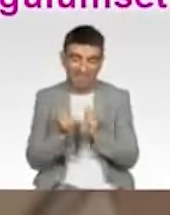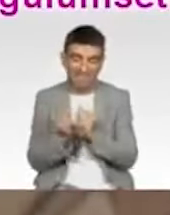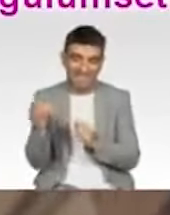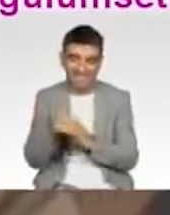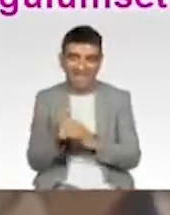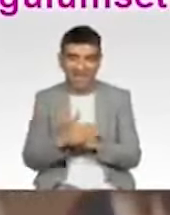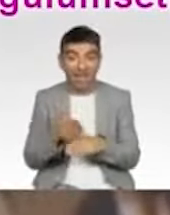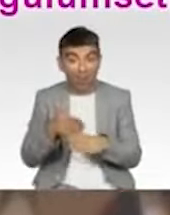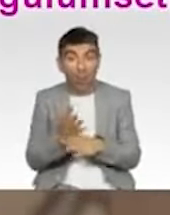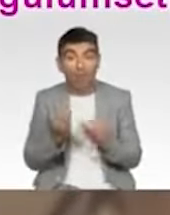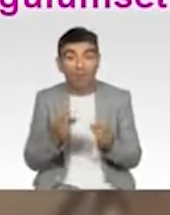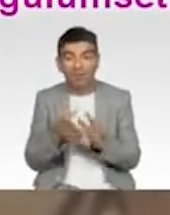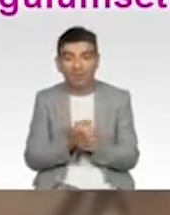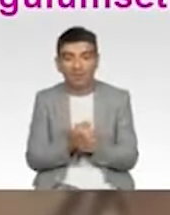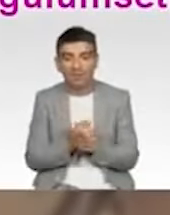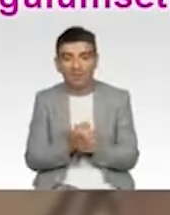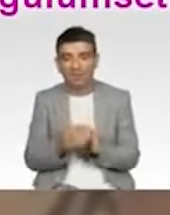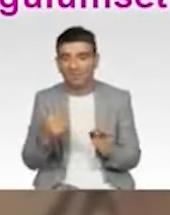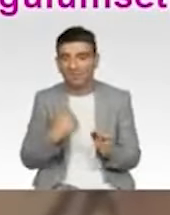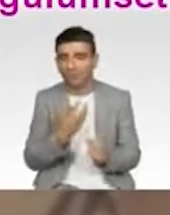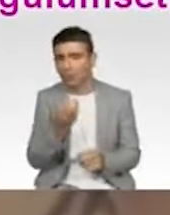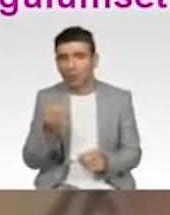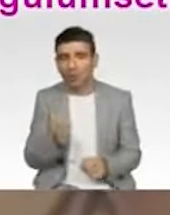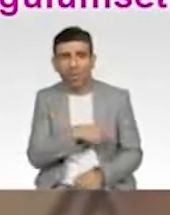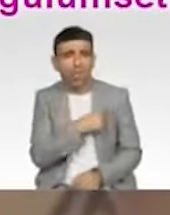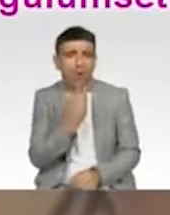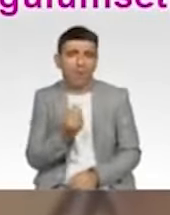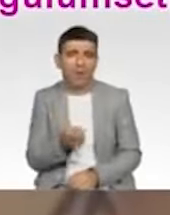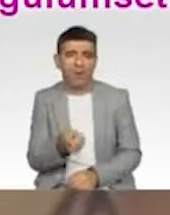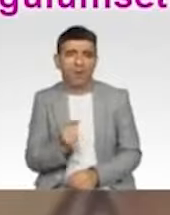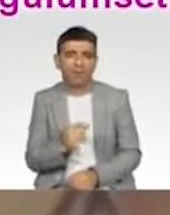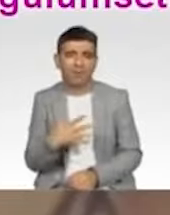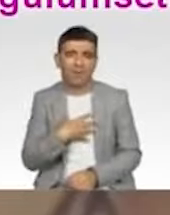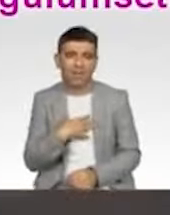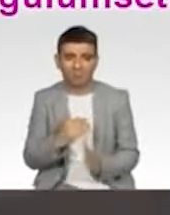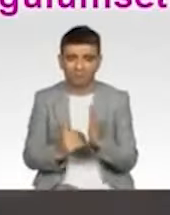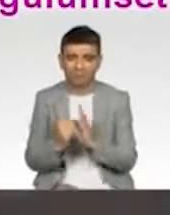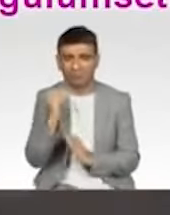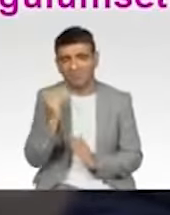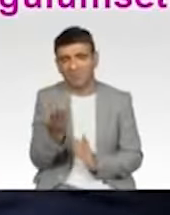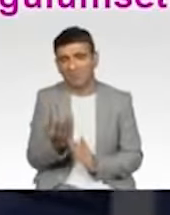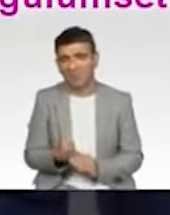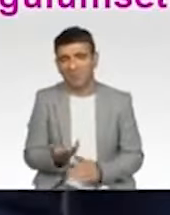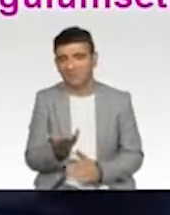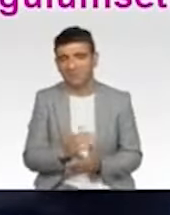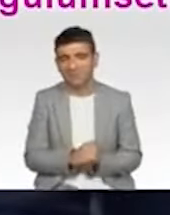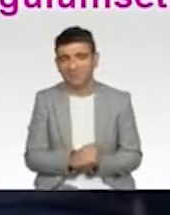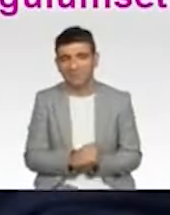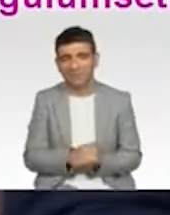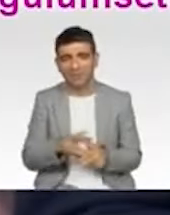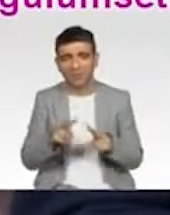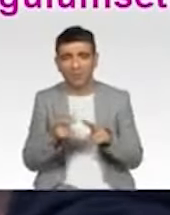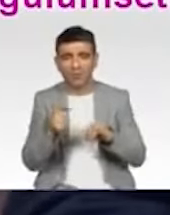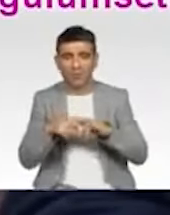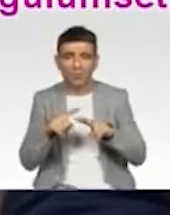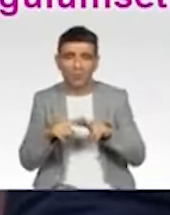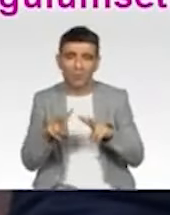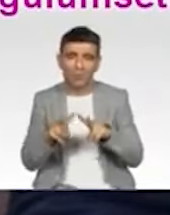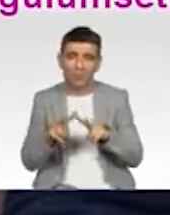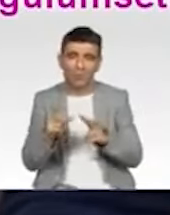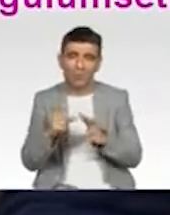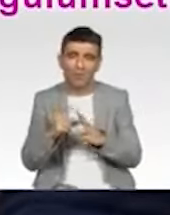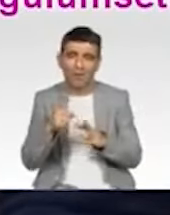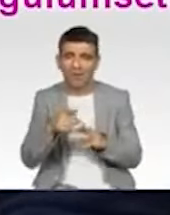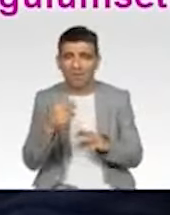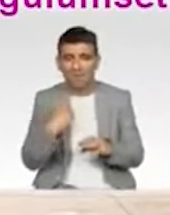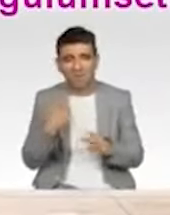acaba? Hakikaten mi olmadı? Yok. Ya bizim de öyle çok doğaçlama oldu falan. Kendiliğinden gelişine geliş. Yani aynen öyle. Muhammed hocam? Sonra düğün tarihi falan konuşmaya başladık.